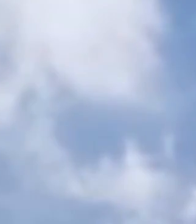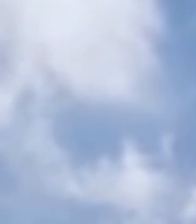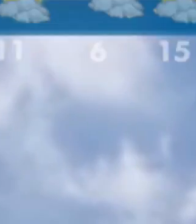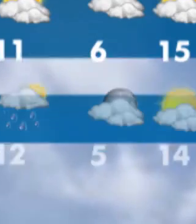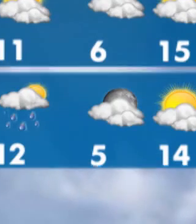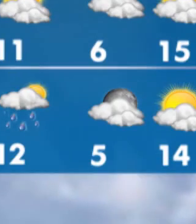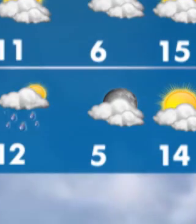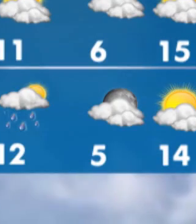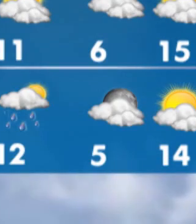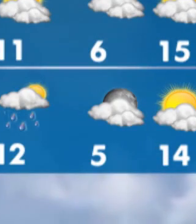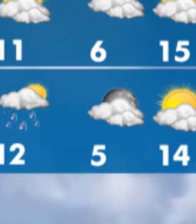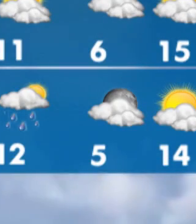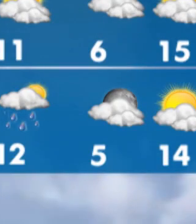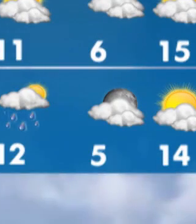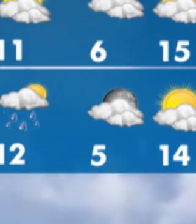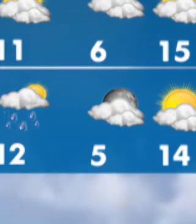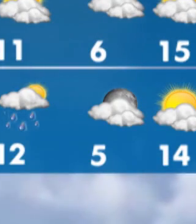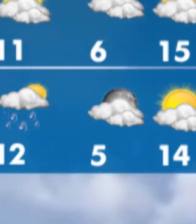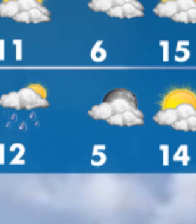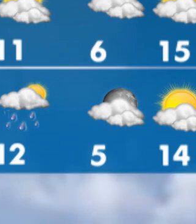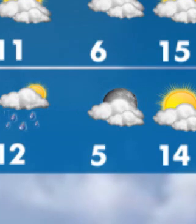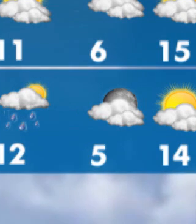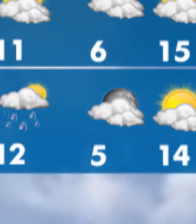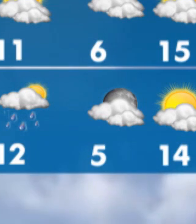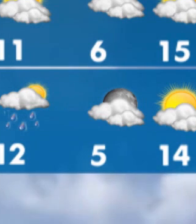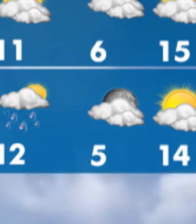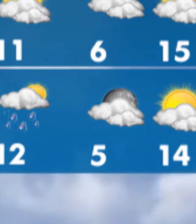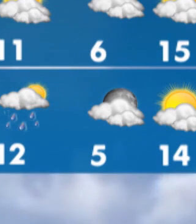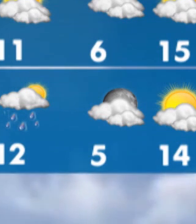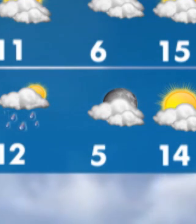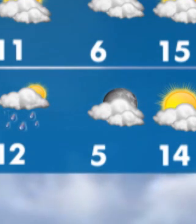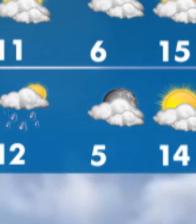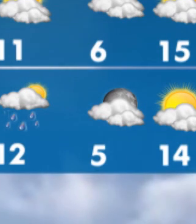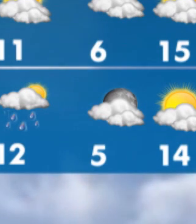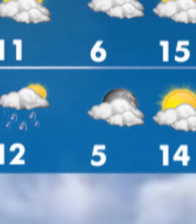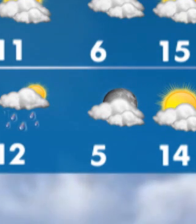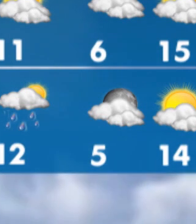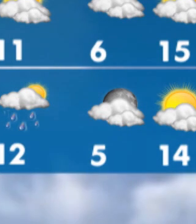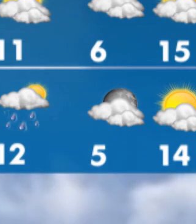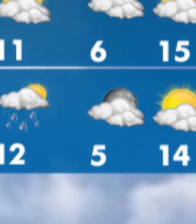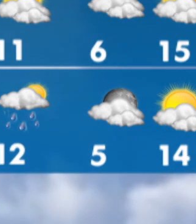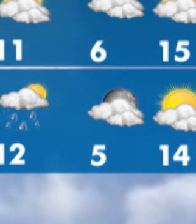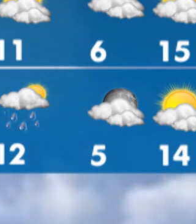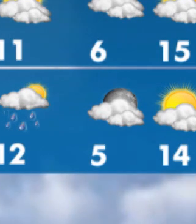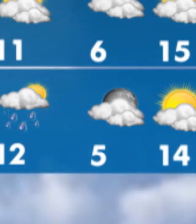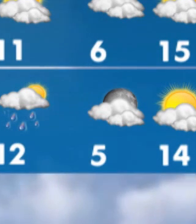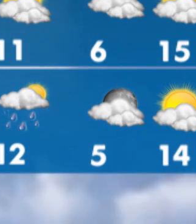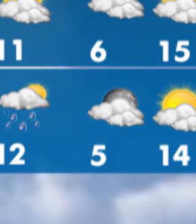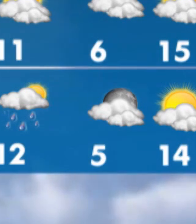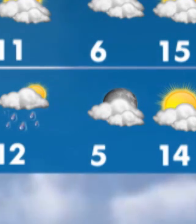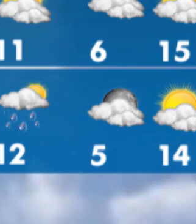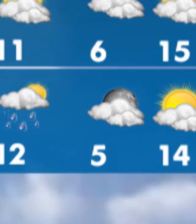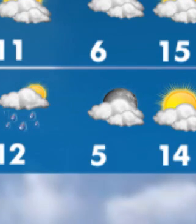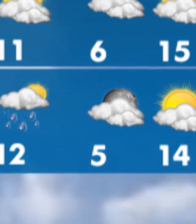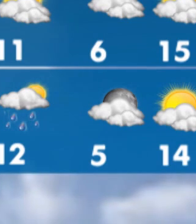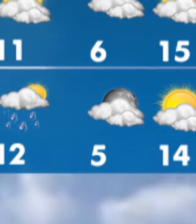дулаан. Хөвсгөл хатгал шөнө 5, өдөртөө 13 градус дулаан. Ар хангай цэцэрлэг шөнө 7, өдөртөө 19 градус дулаан. Хар хорин